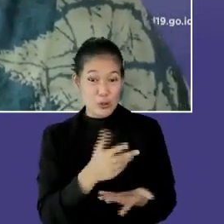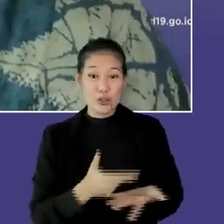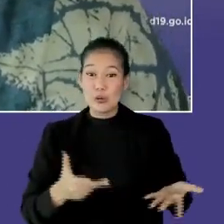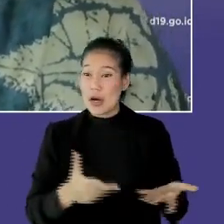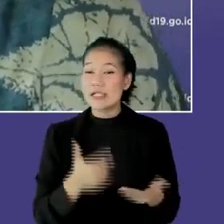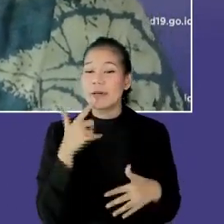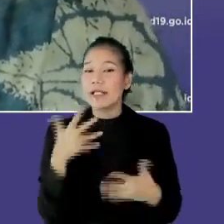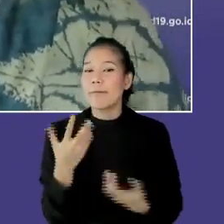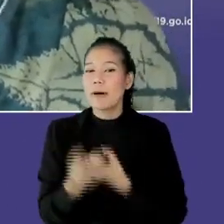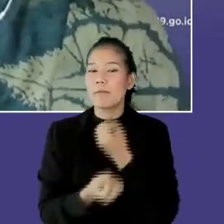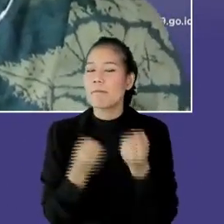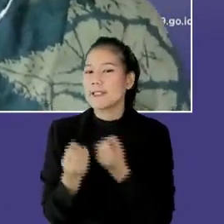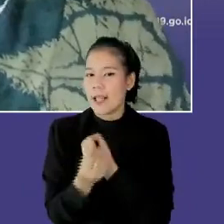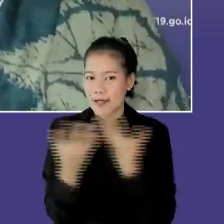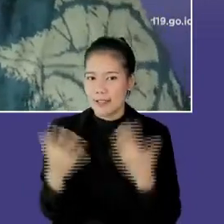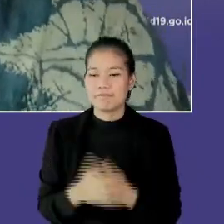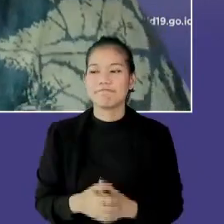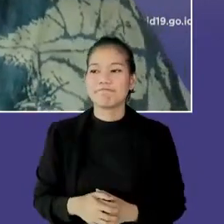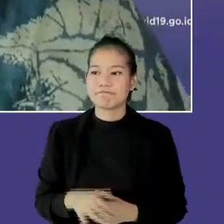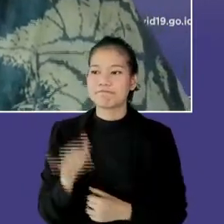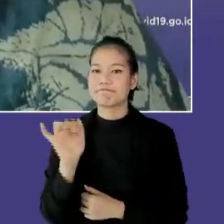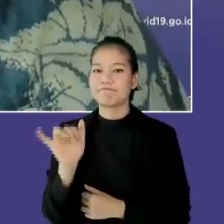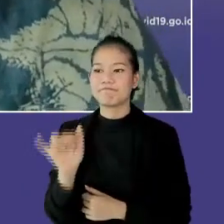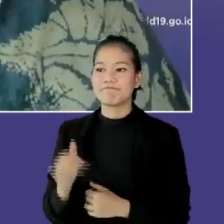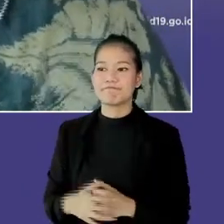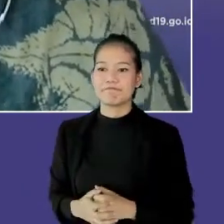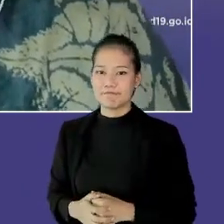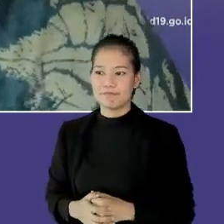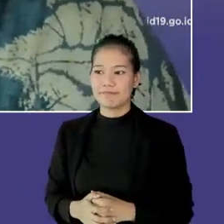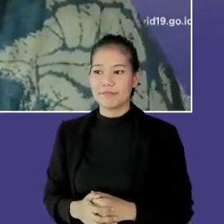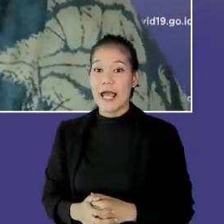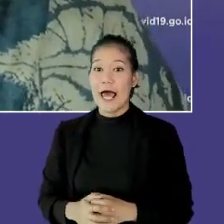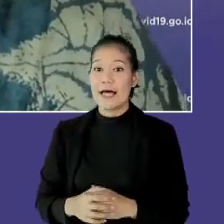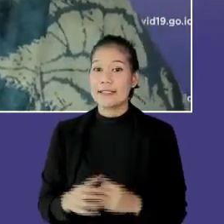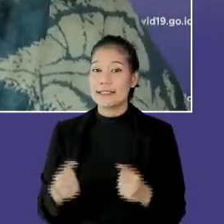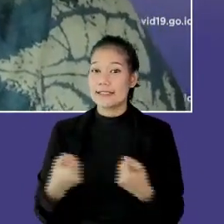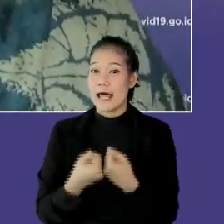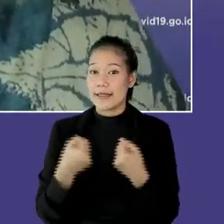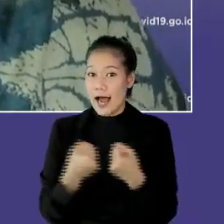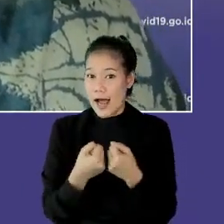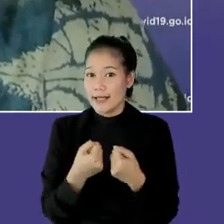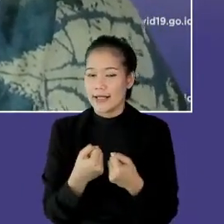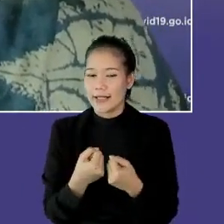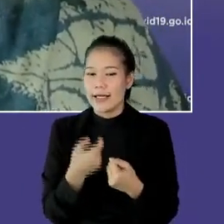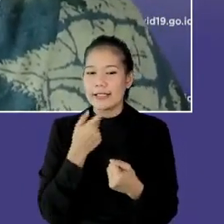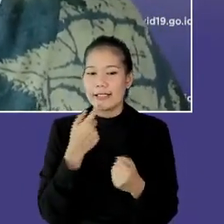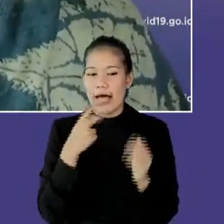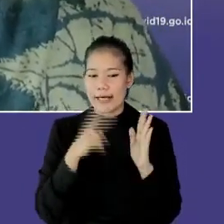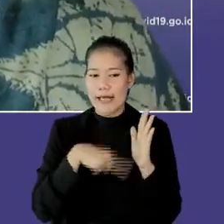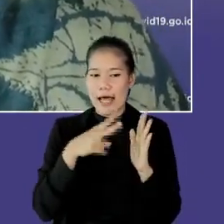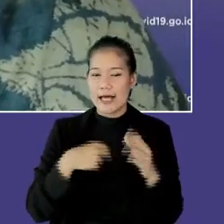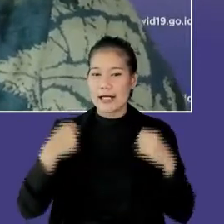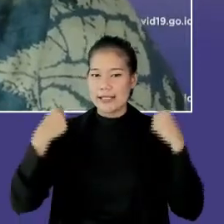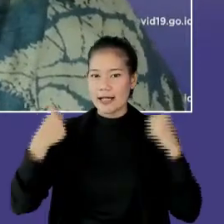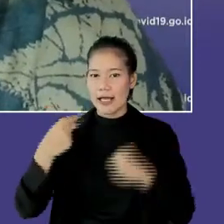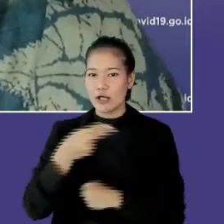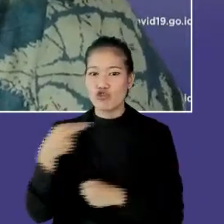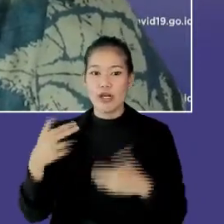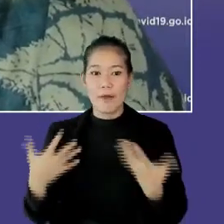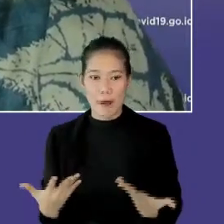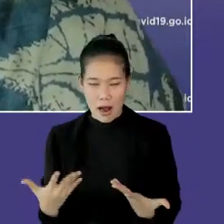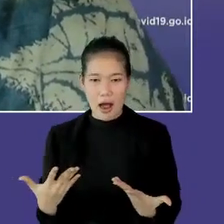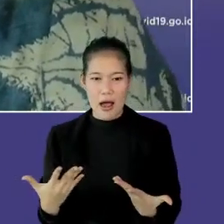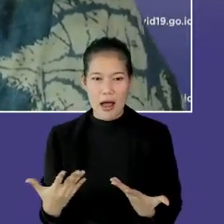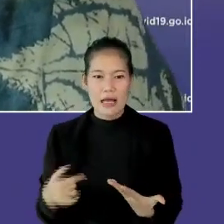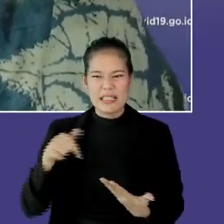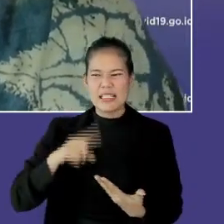bisa diluruskan juga, Dokter Dewi. Iya, jadi Dokter Lola salah satu tantangan gitu ya terkait dengan data kesehatan di Indonesia memang mungkin